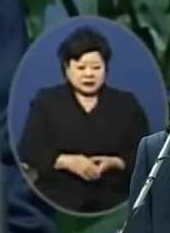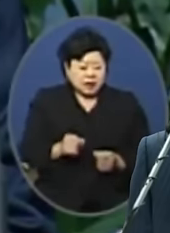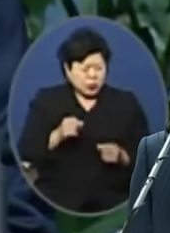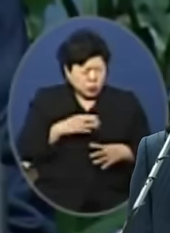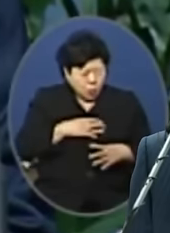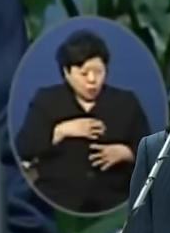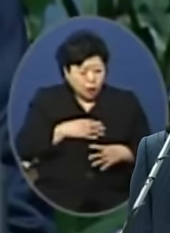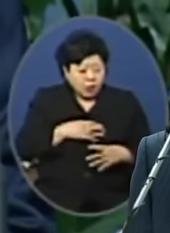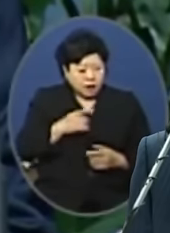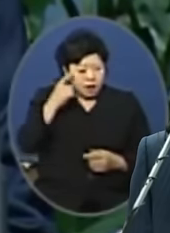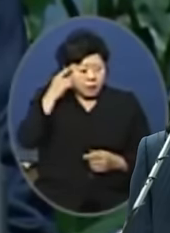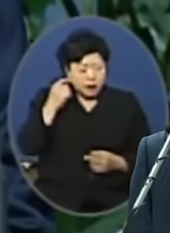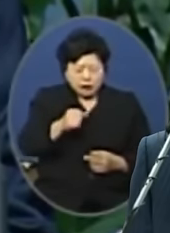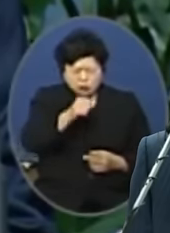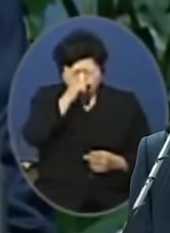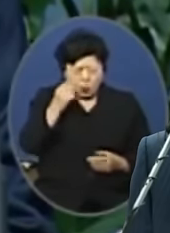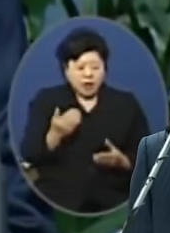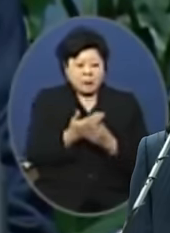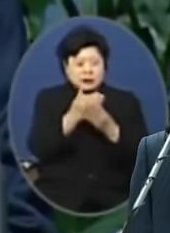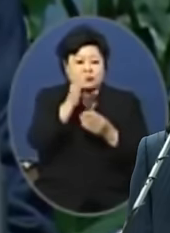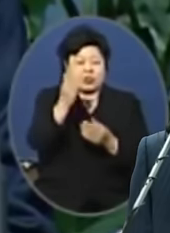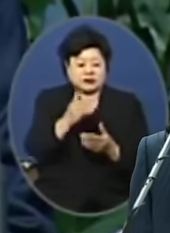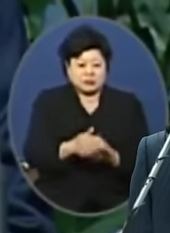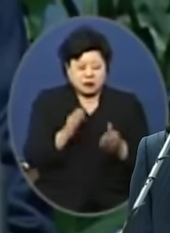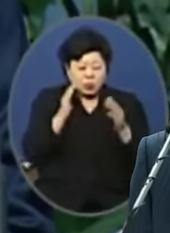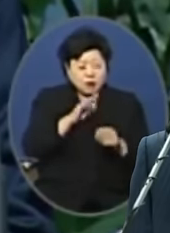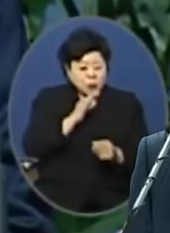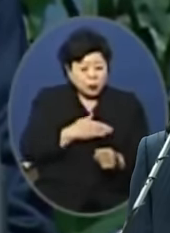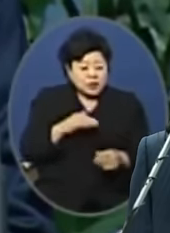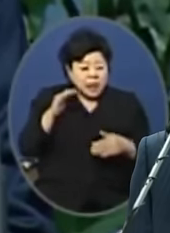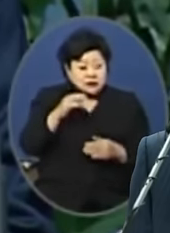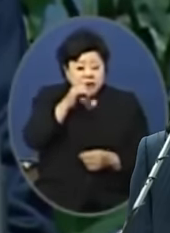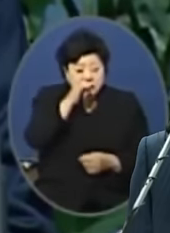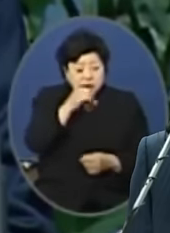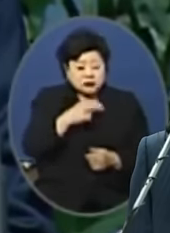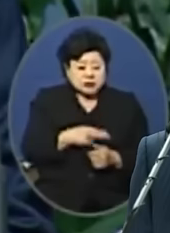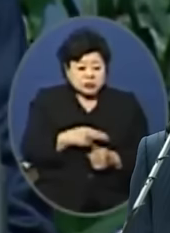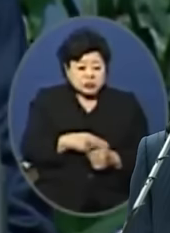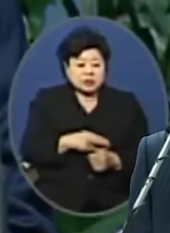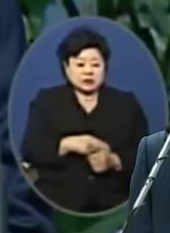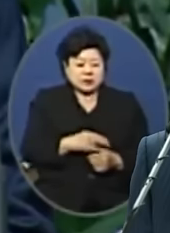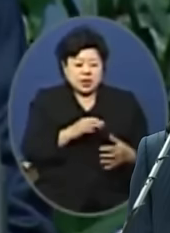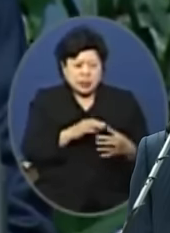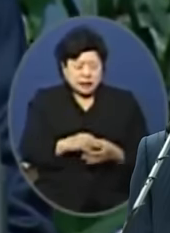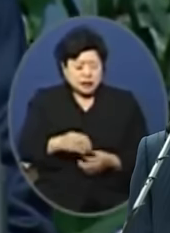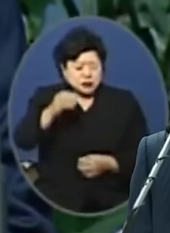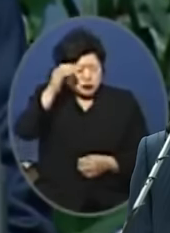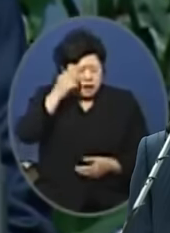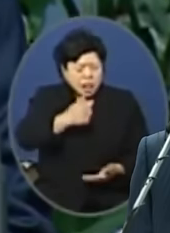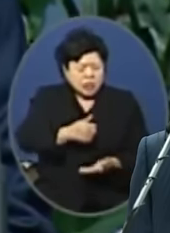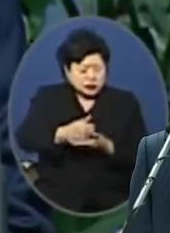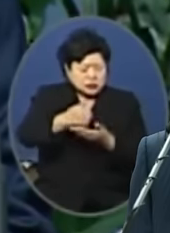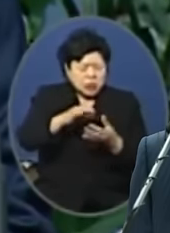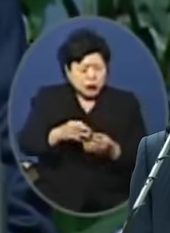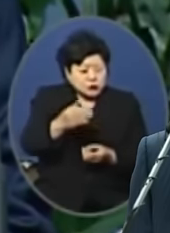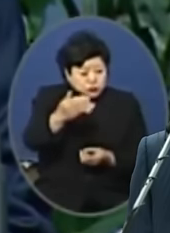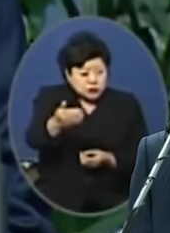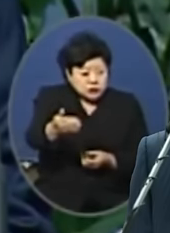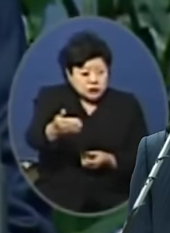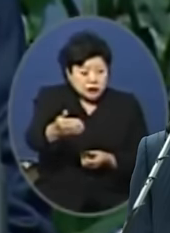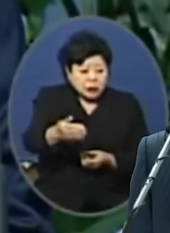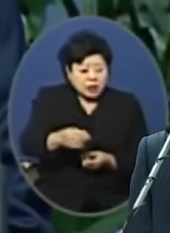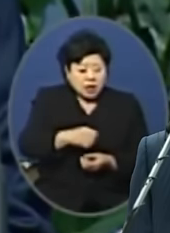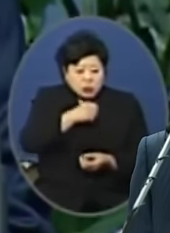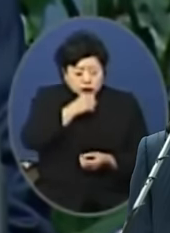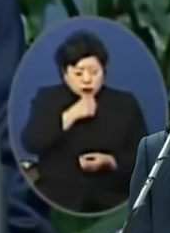띄게 향상되어 있었습니다. 공부를 못하는 학생이 선생님의 지속적인 기대와 칭찬과 관심을 받자